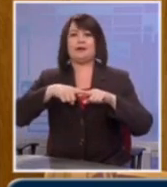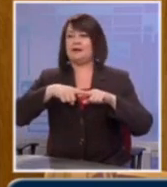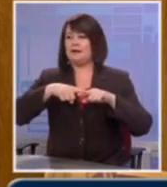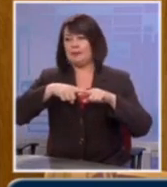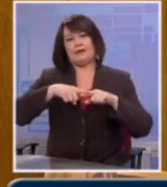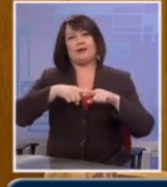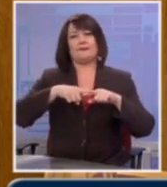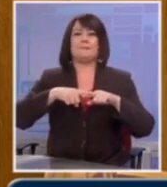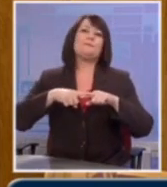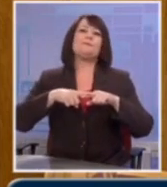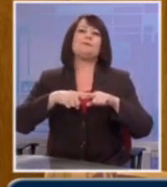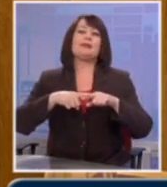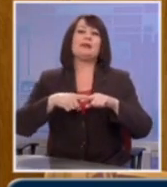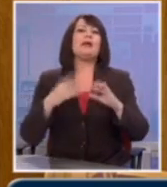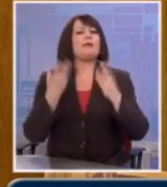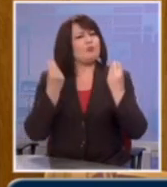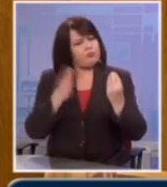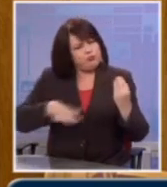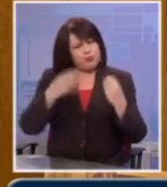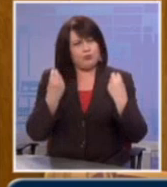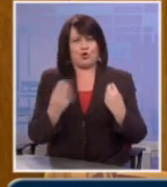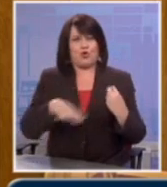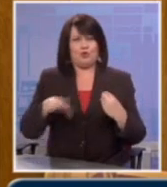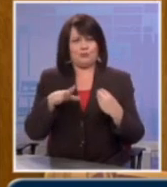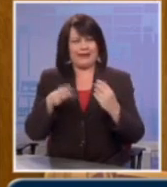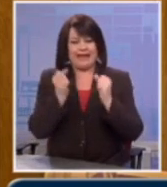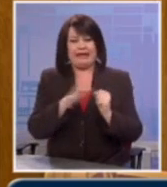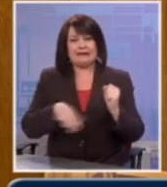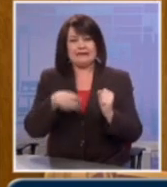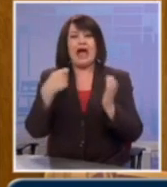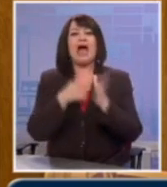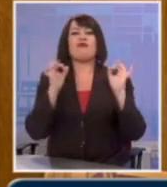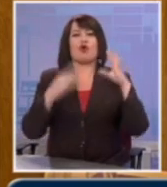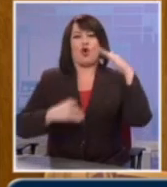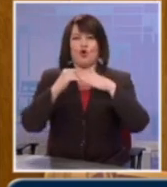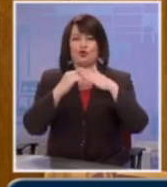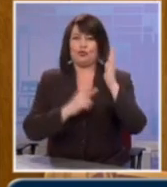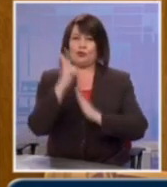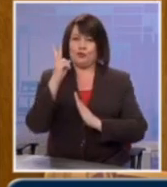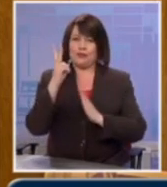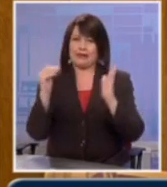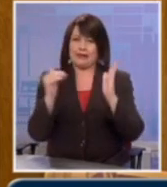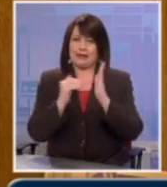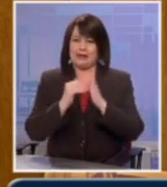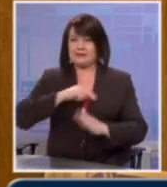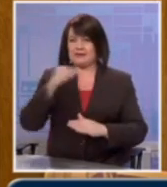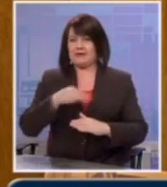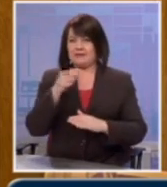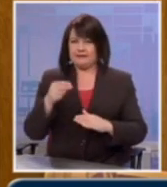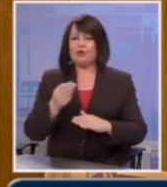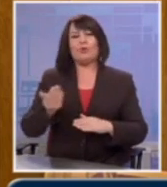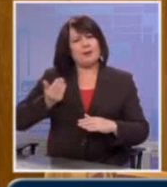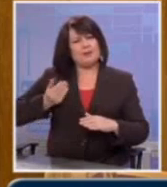προβλέφθηκε ευνοϊκότερο καθεστώς με τη θέσπιση αφορολόγητου ορίου 12000 για τις